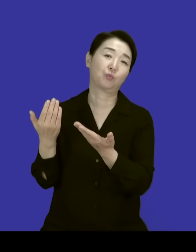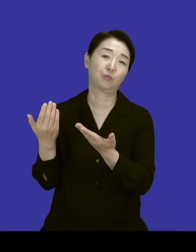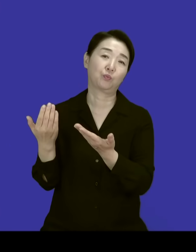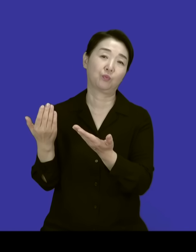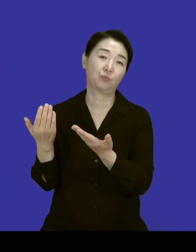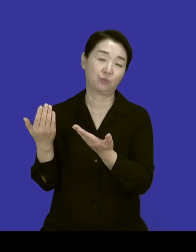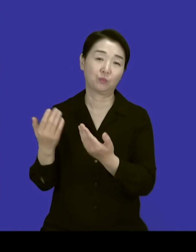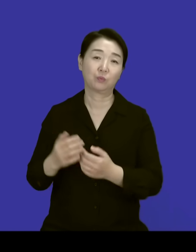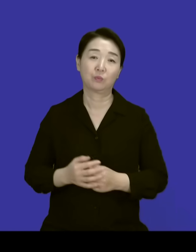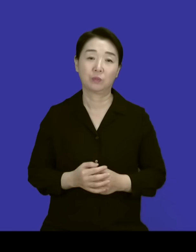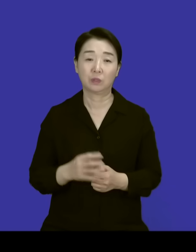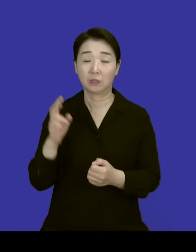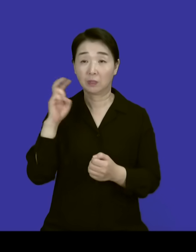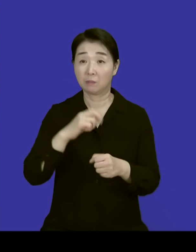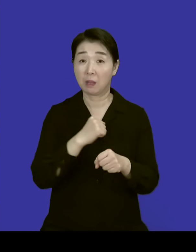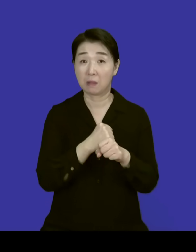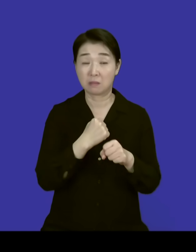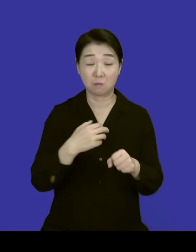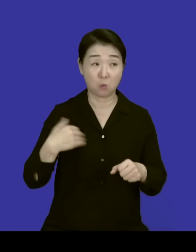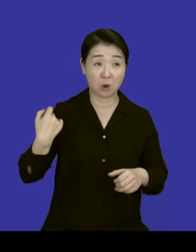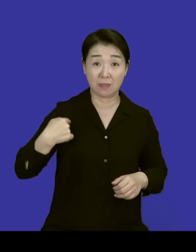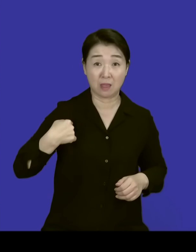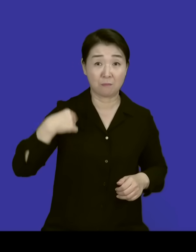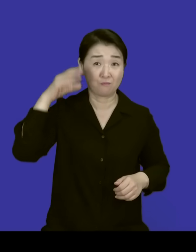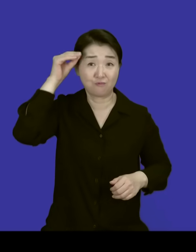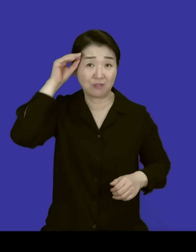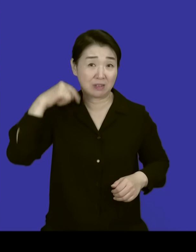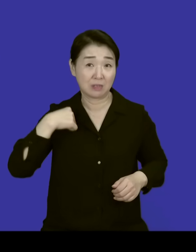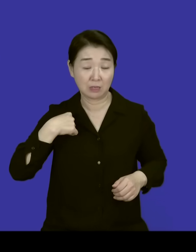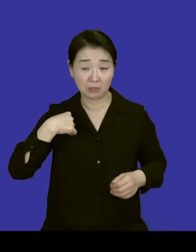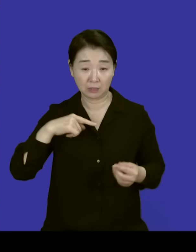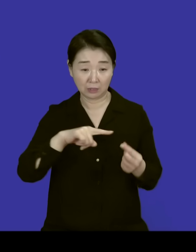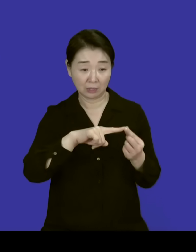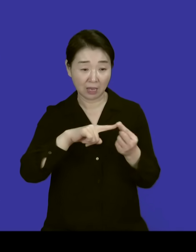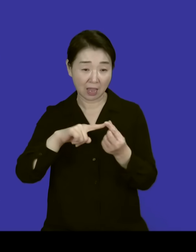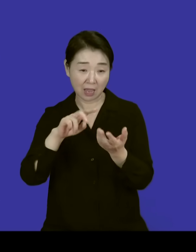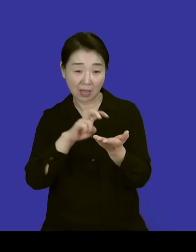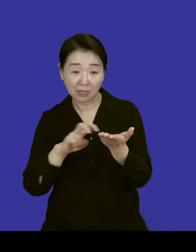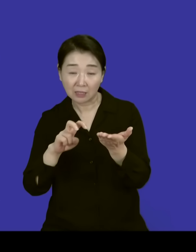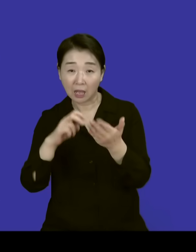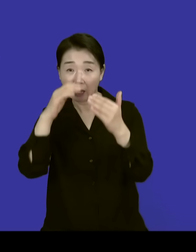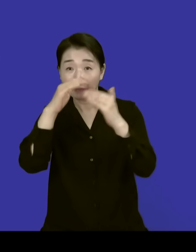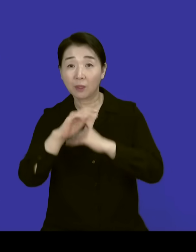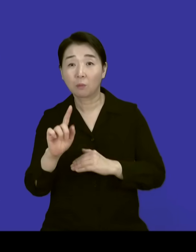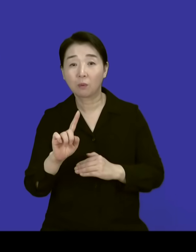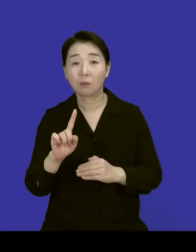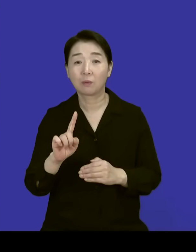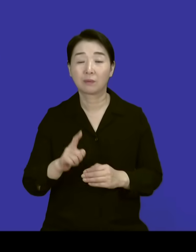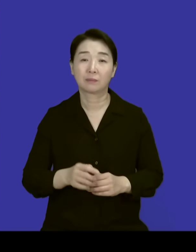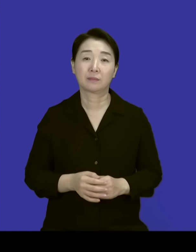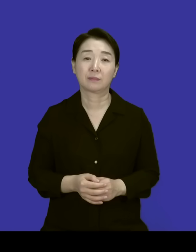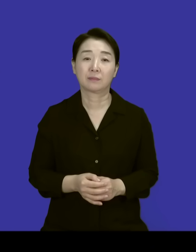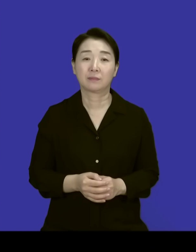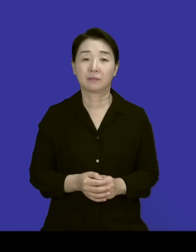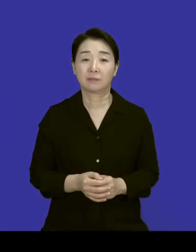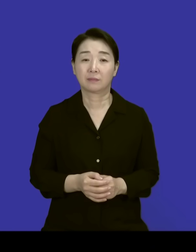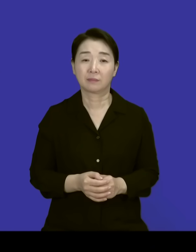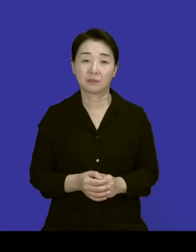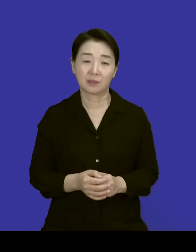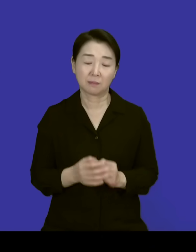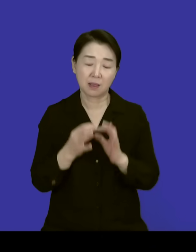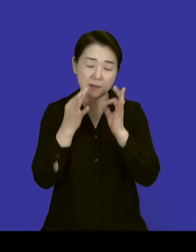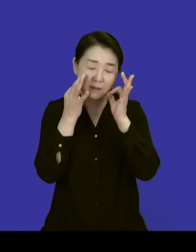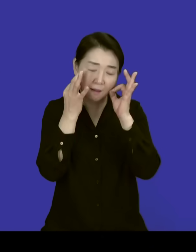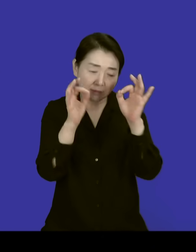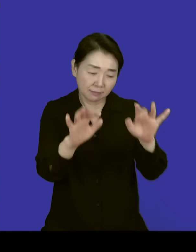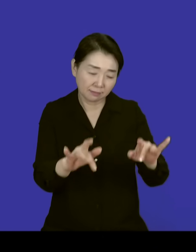해요. 음악을 만들지도 모르는 친구고 저는 그런 가사나 내용 이런 것도 선배님 아실 거예요. 그 막 되게 열심히